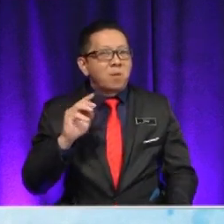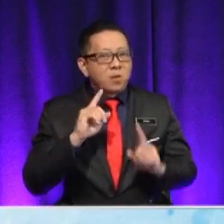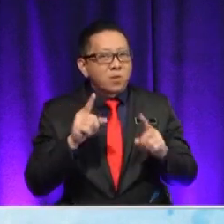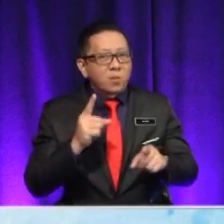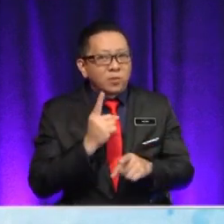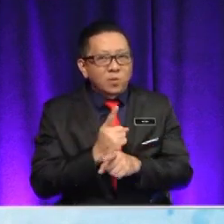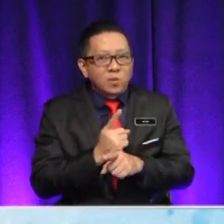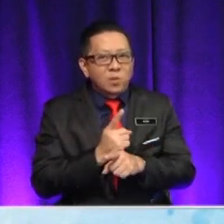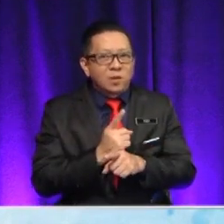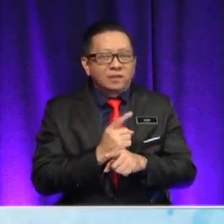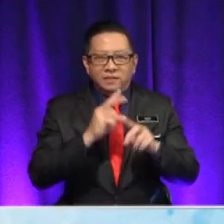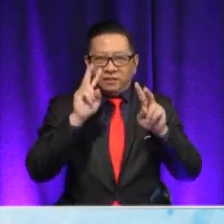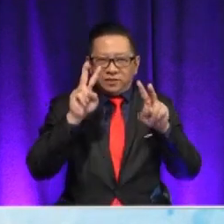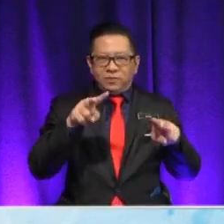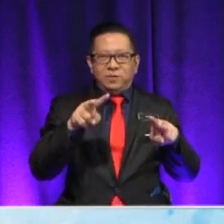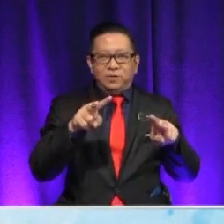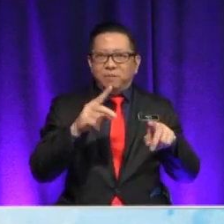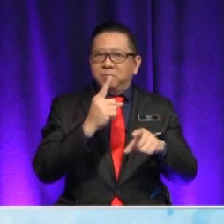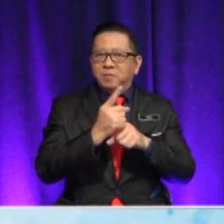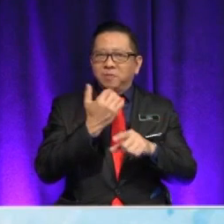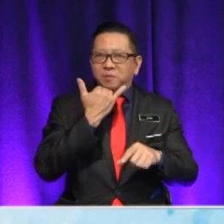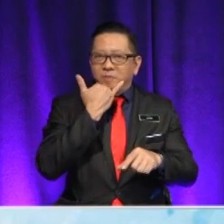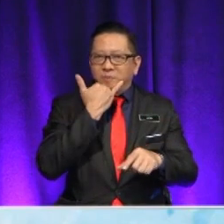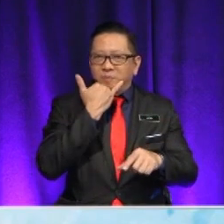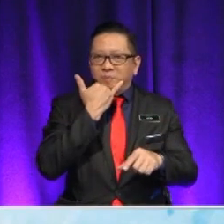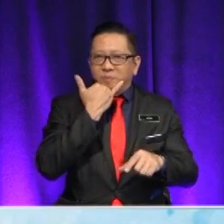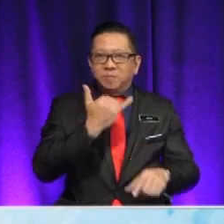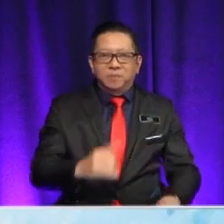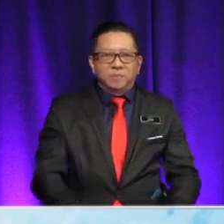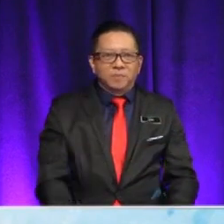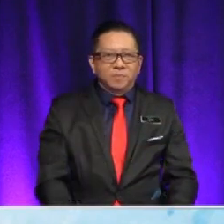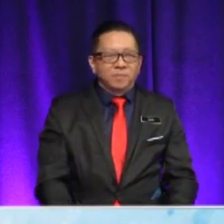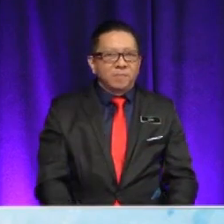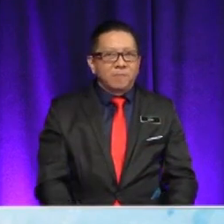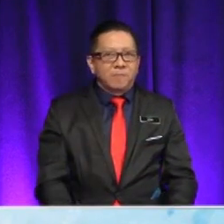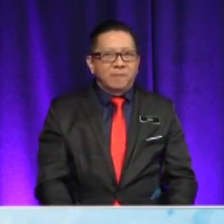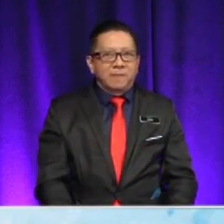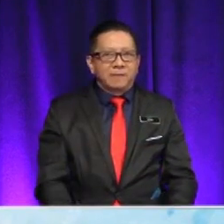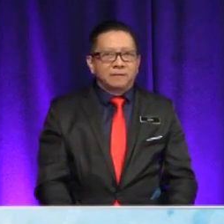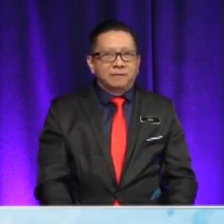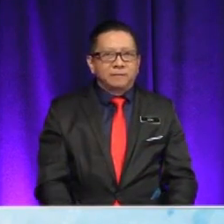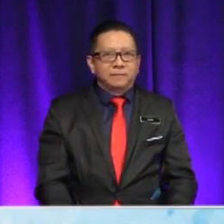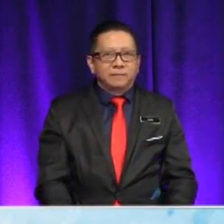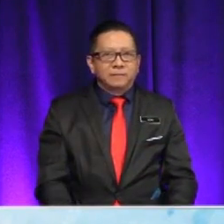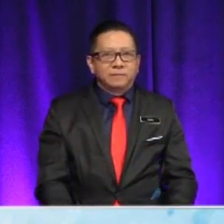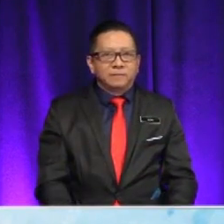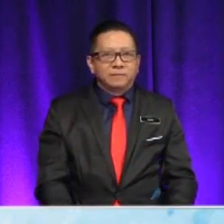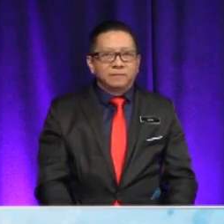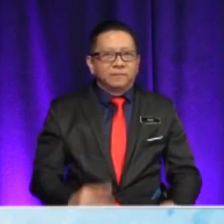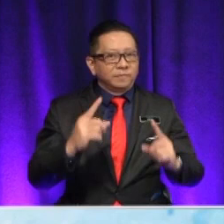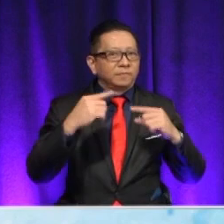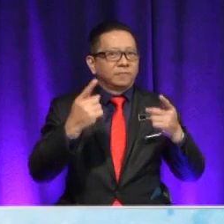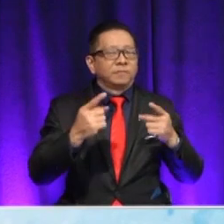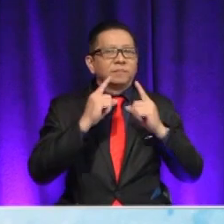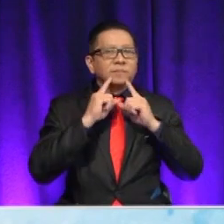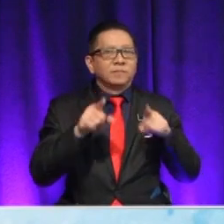tu? Okey, kita tengok adakah betul jawapan murid-murid yang berada dalam talian, murid-murid yang dekat rumah tu, jawab apa tu? Okey, jom Mira kita tengok.